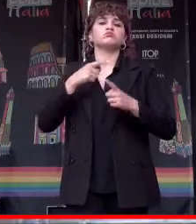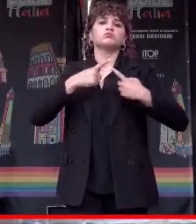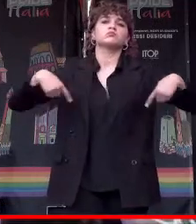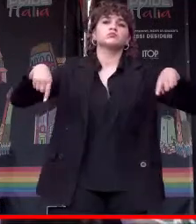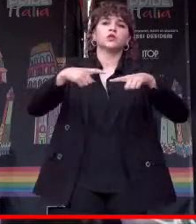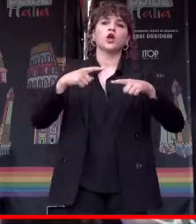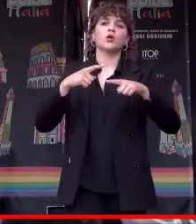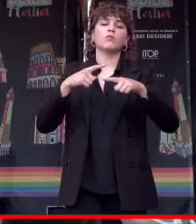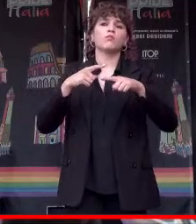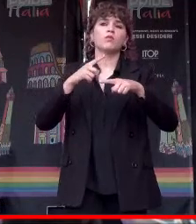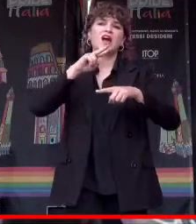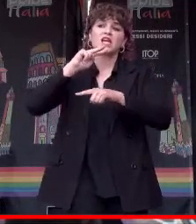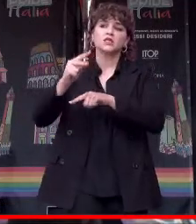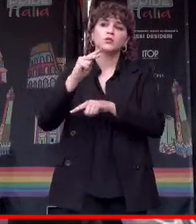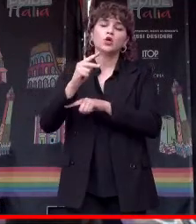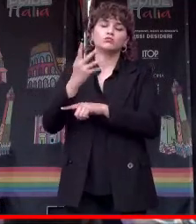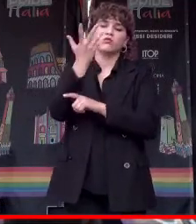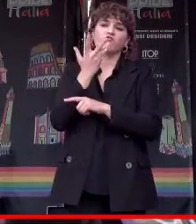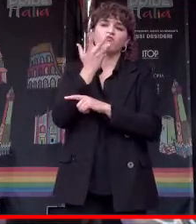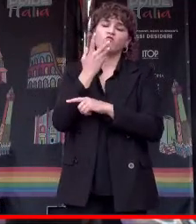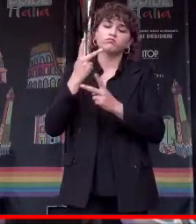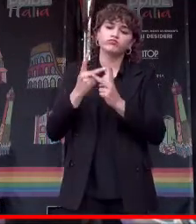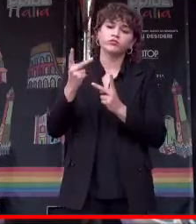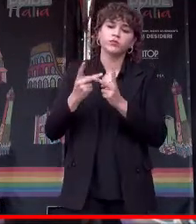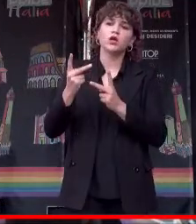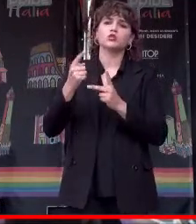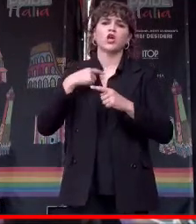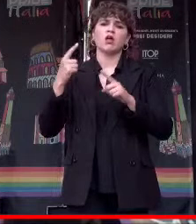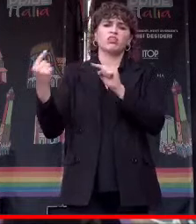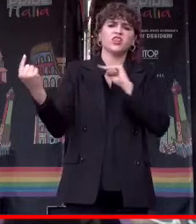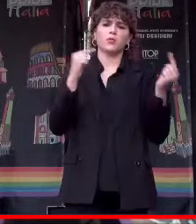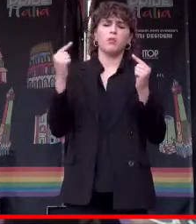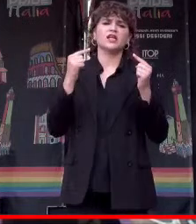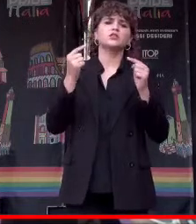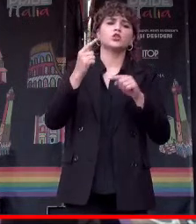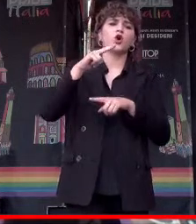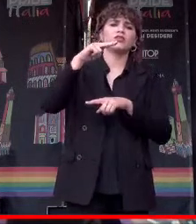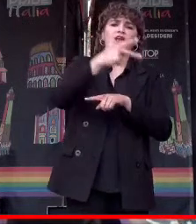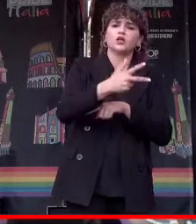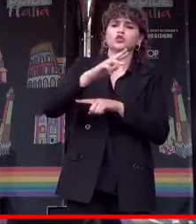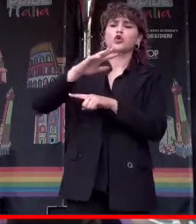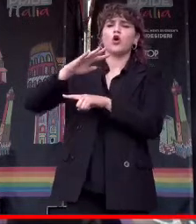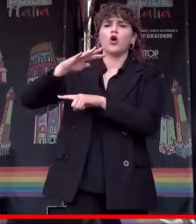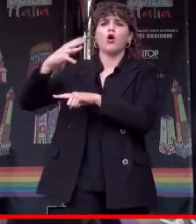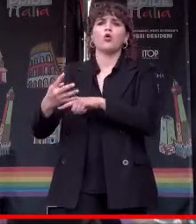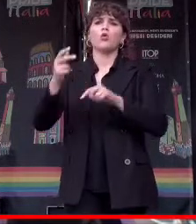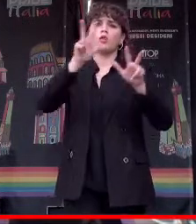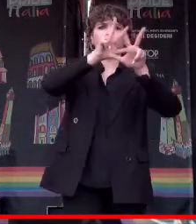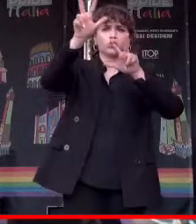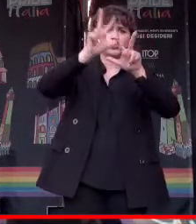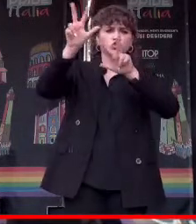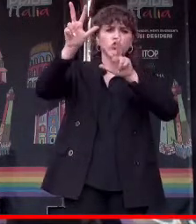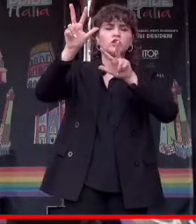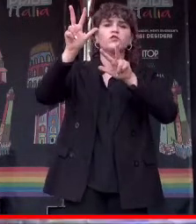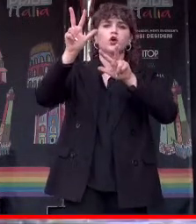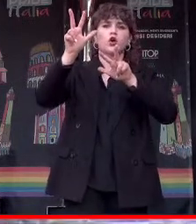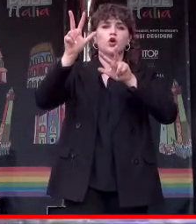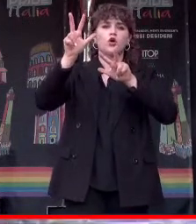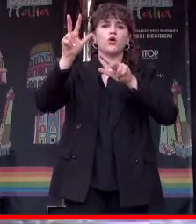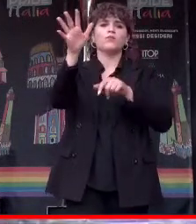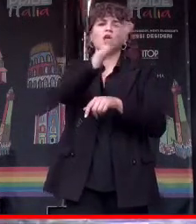Ieri ho partecipato a un dibattito terzo e quarto municipio nell'altro quadrante di Roma, pieno di aree verdi come pieno